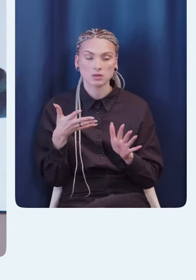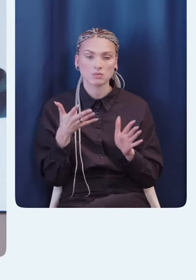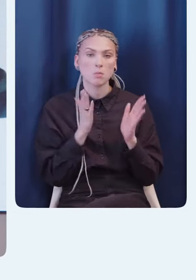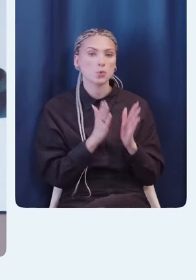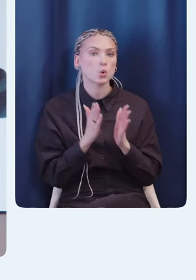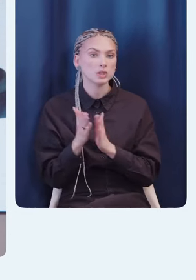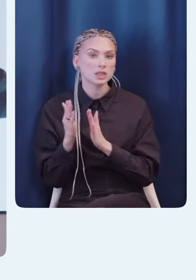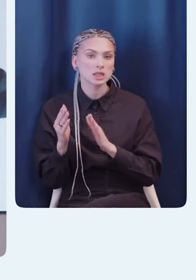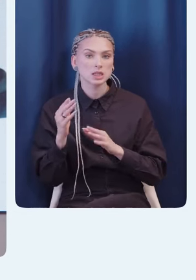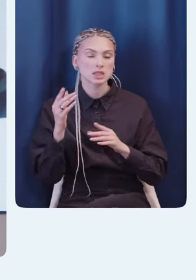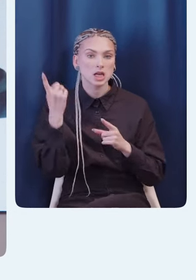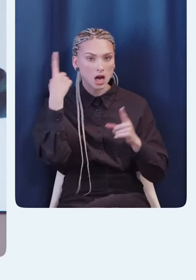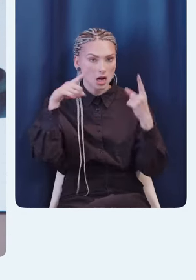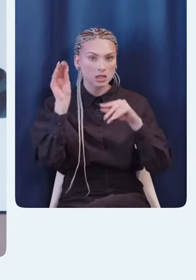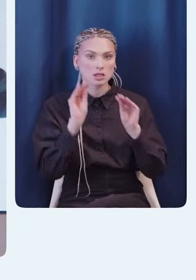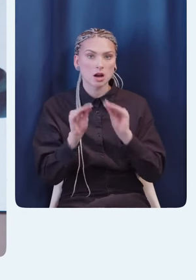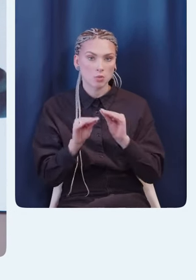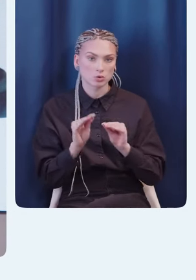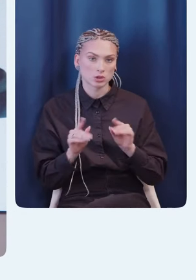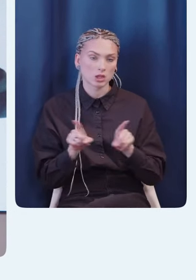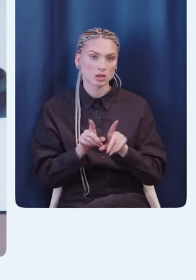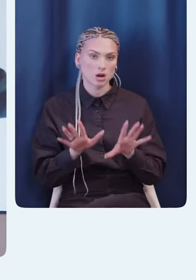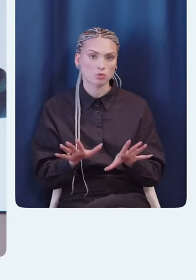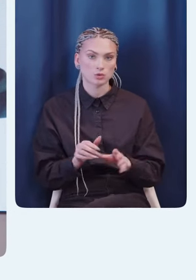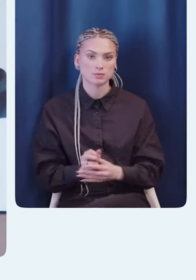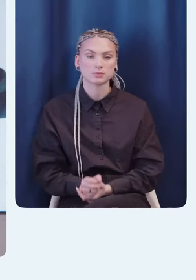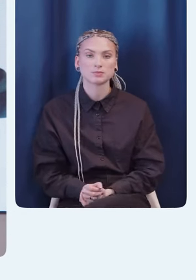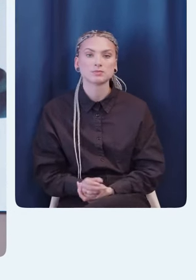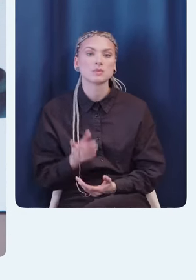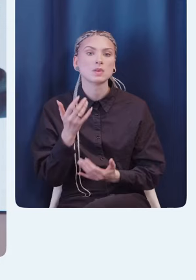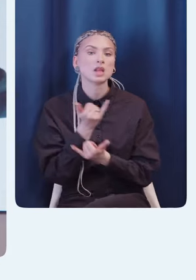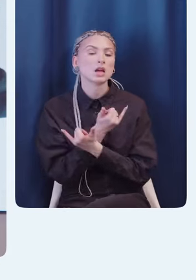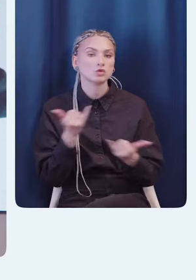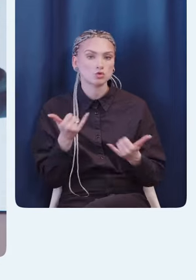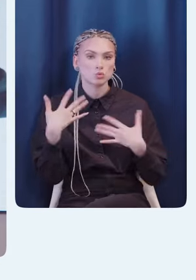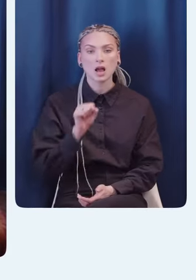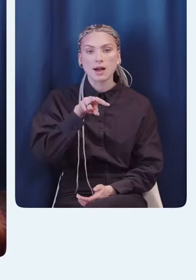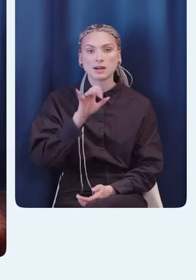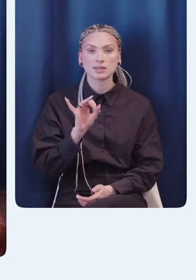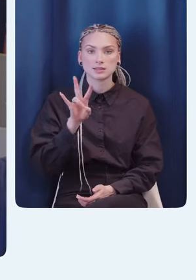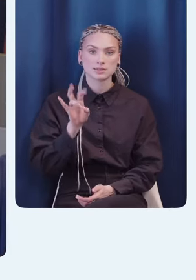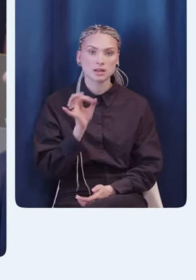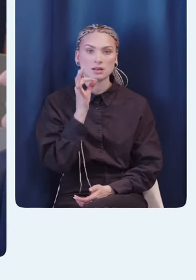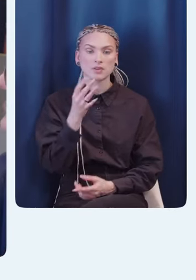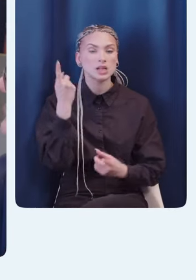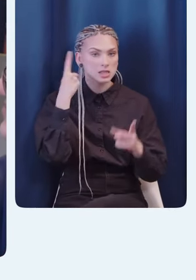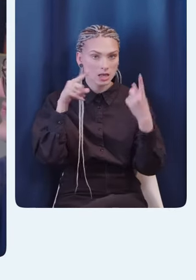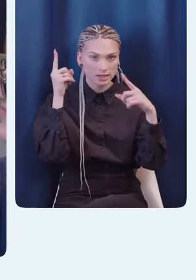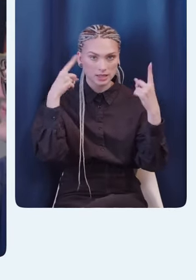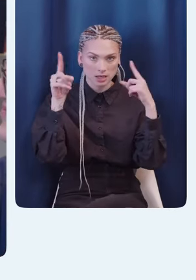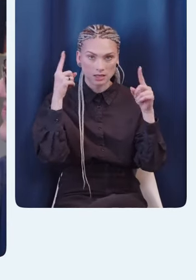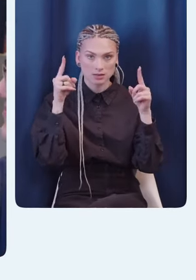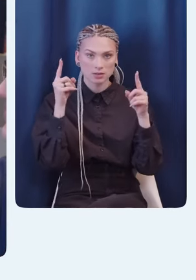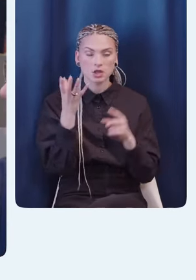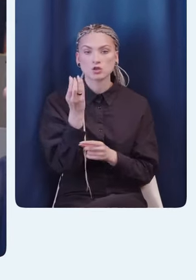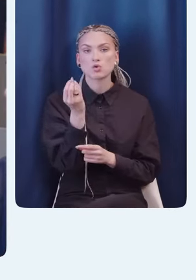процесс разработки именно такой, аксессибильный, инклюзивный. Для дизайнеров, ну,